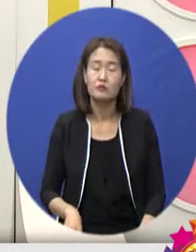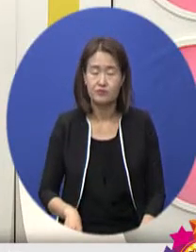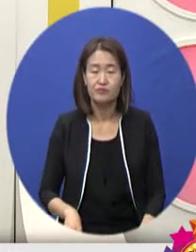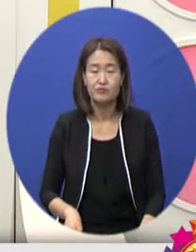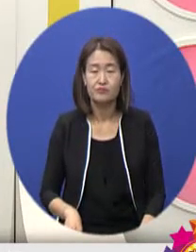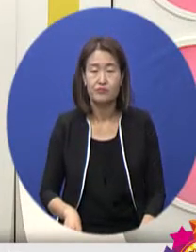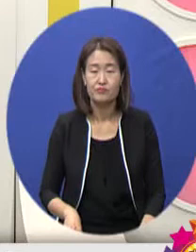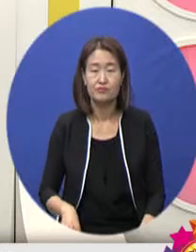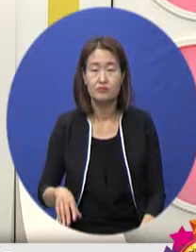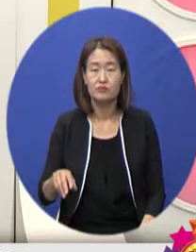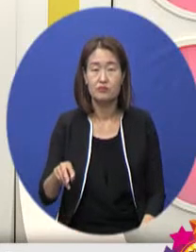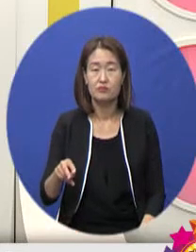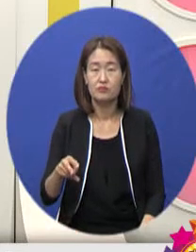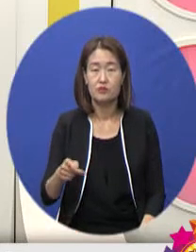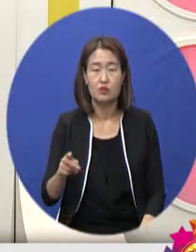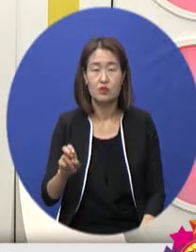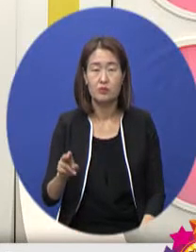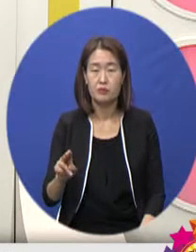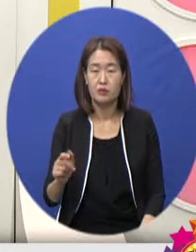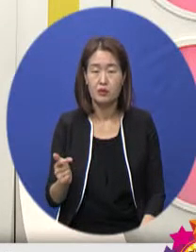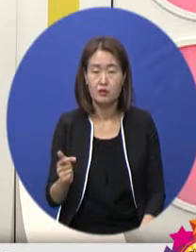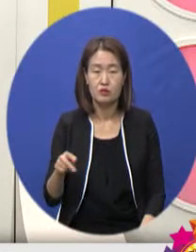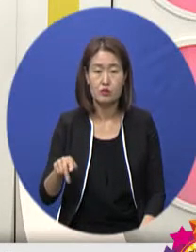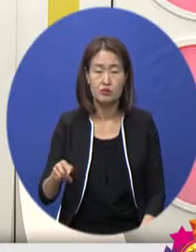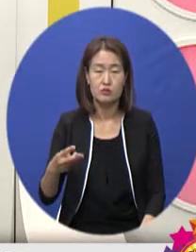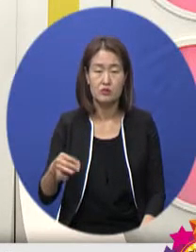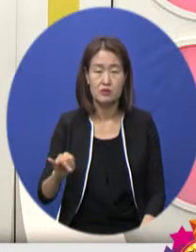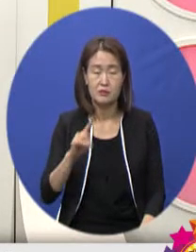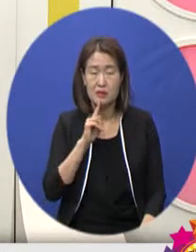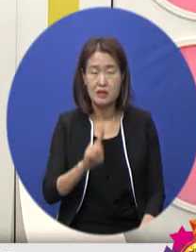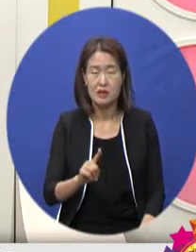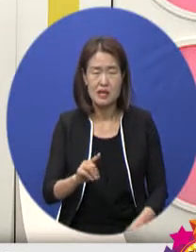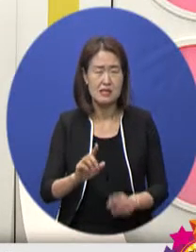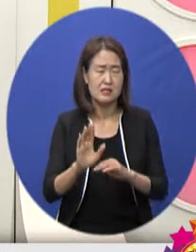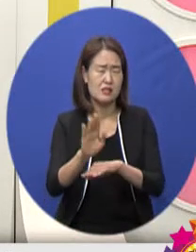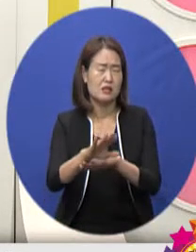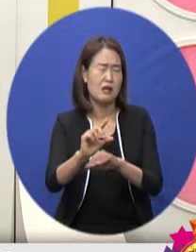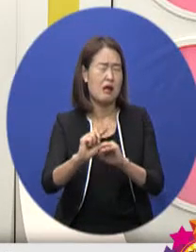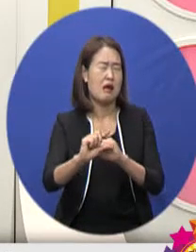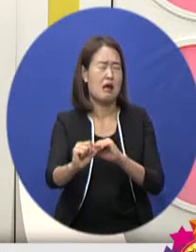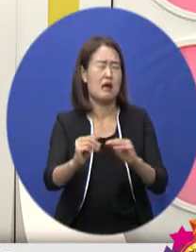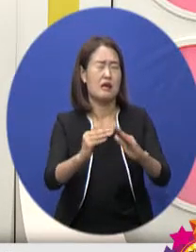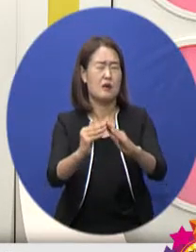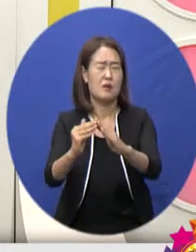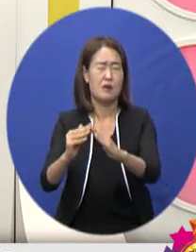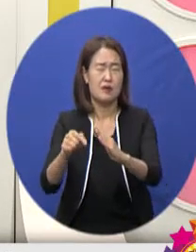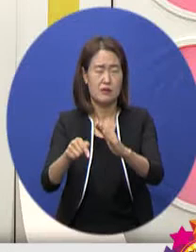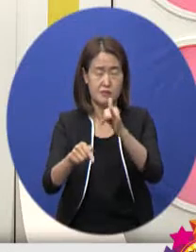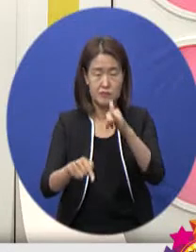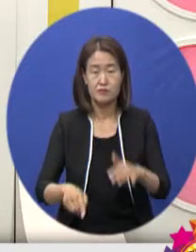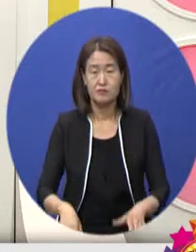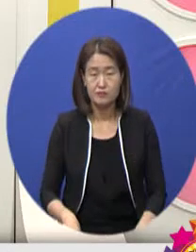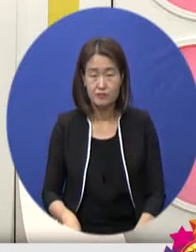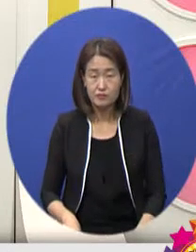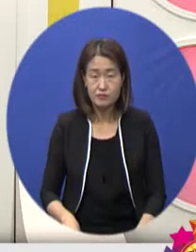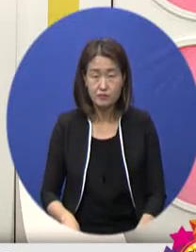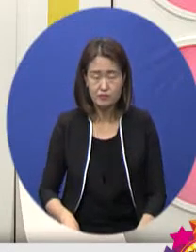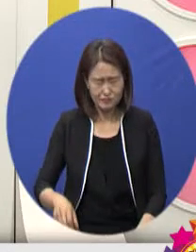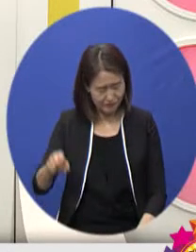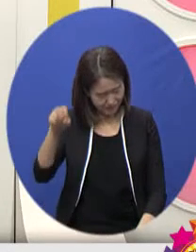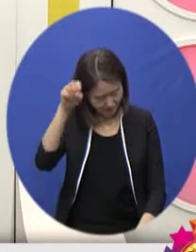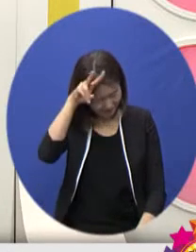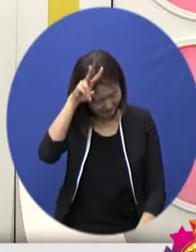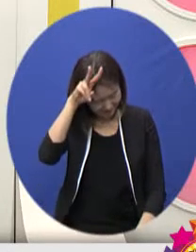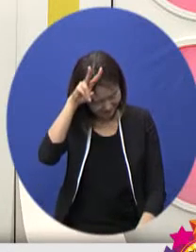양양. 양양. 예, 네. 서면술이라고 있는데 거기 저 아주 시골 집이었었거든요. 네. 아, 지금 갑자기 또